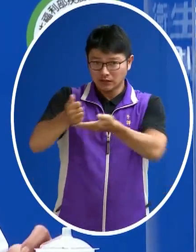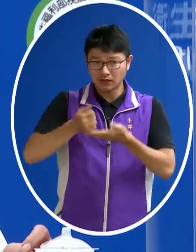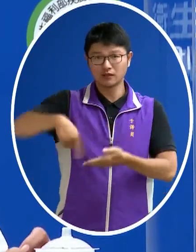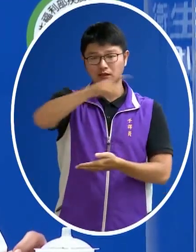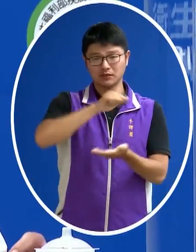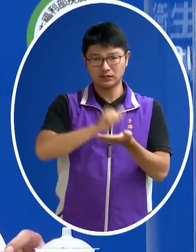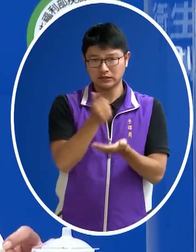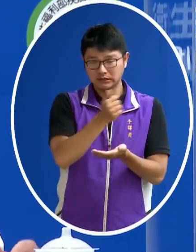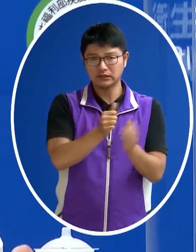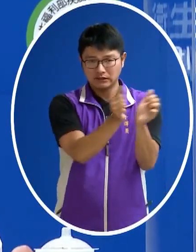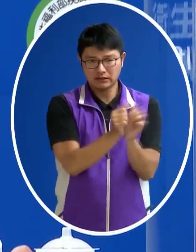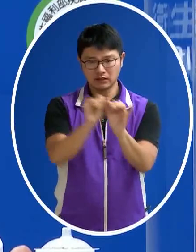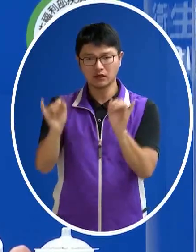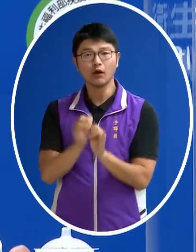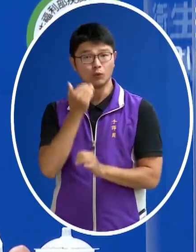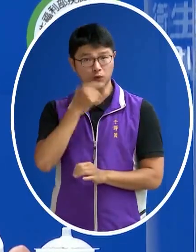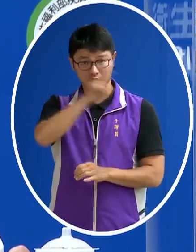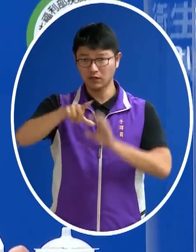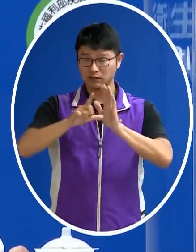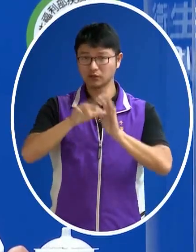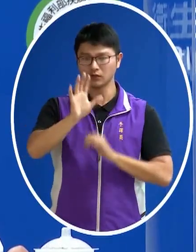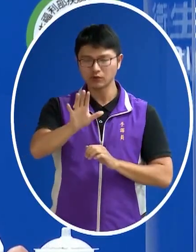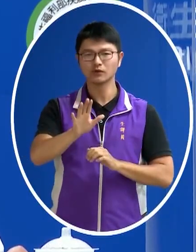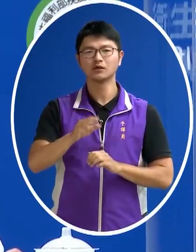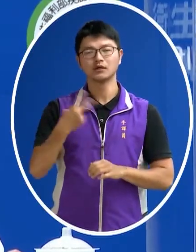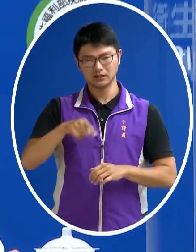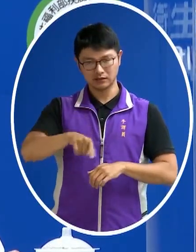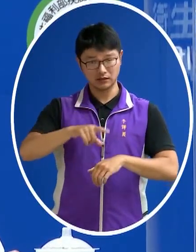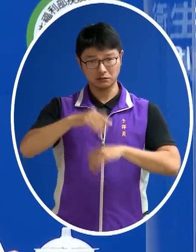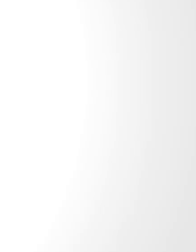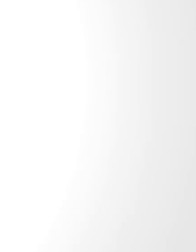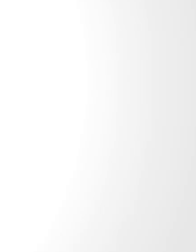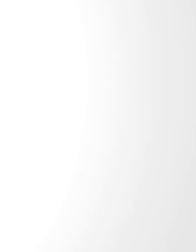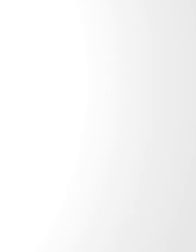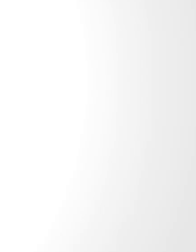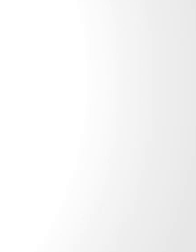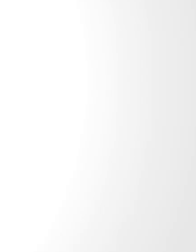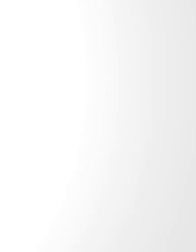者的李四先生，如果有空我们的名额有限，报名请早